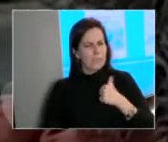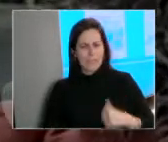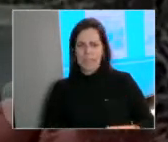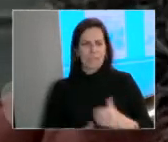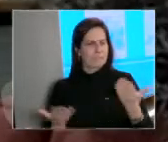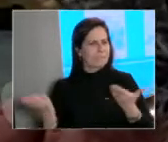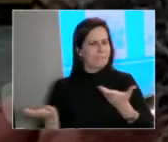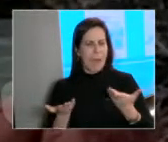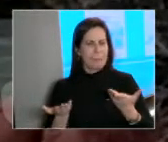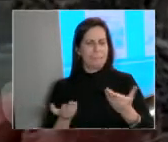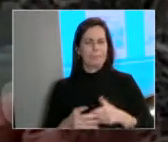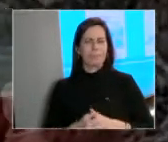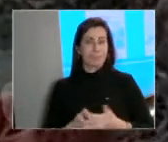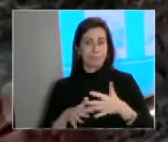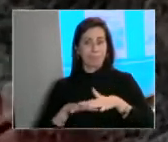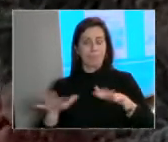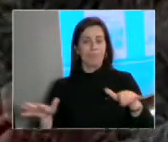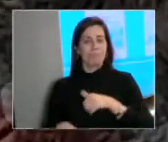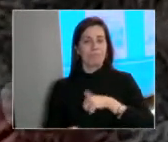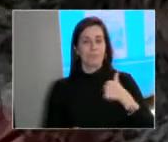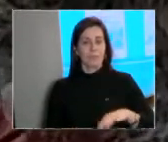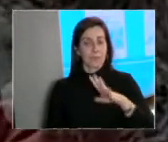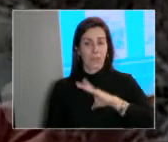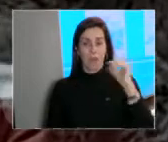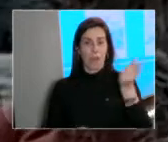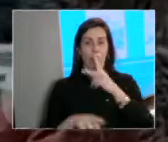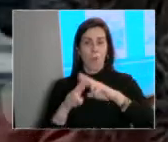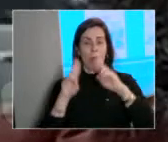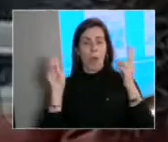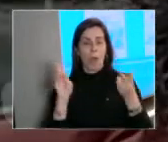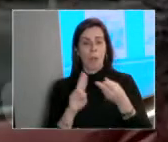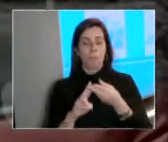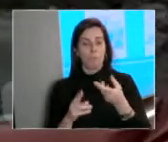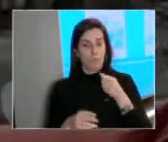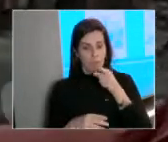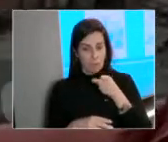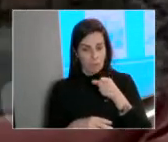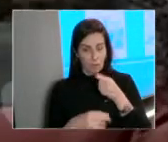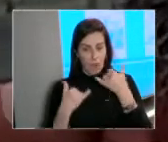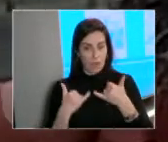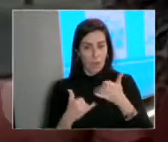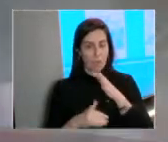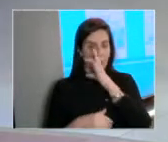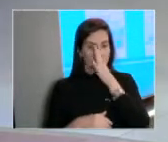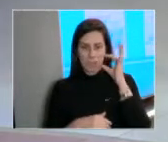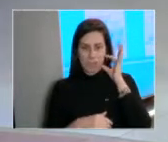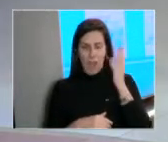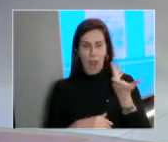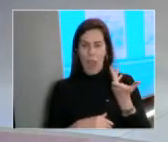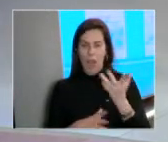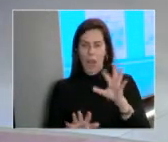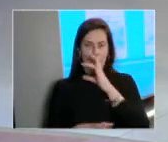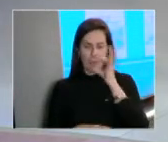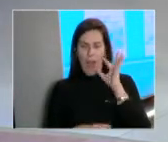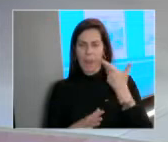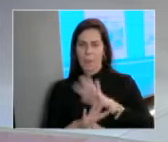אותו נגיף מסתורי שפשט בסין ומאיים על בריאות כל העולם כולו. אגב, אתה מדבר איתנו עכשיו בלי מסכה כי אתה בשיחת סקייפ,